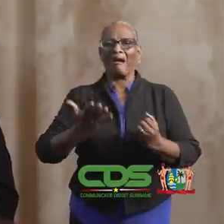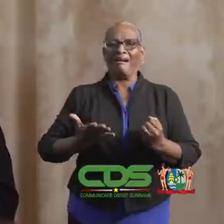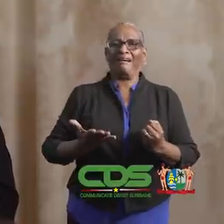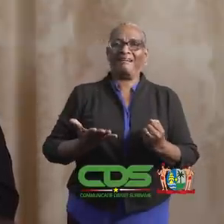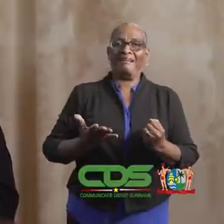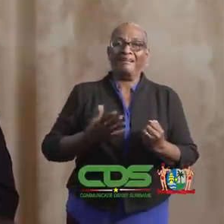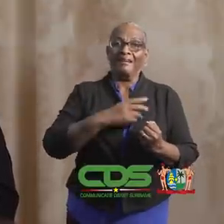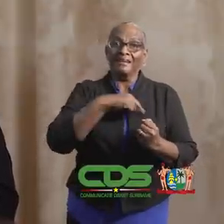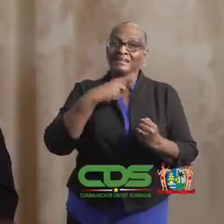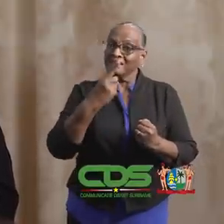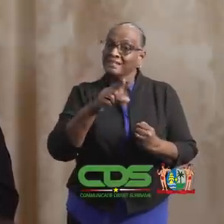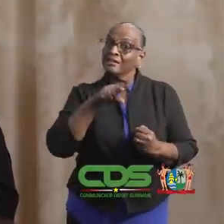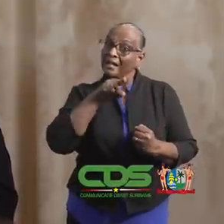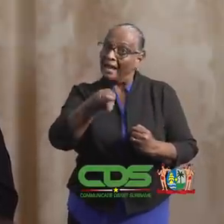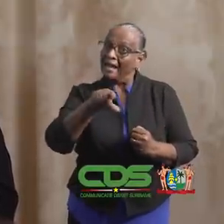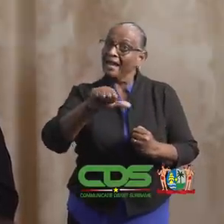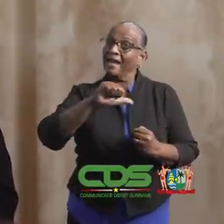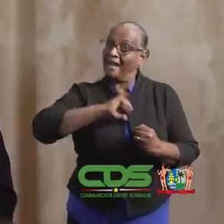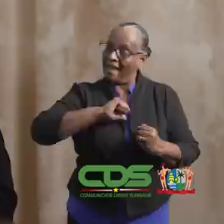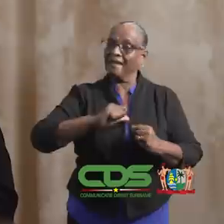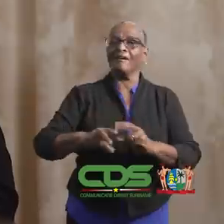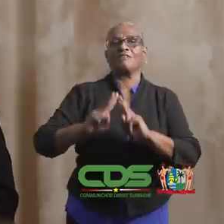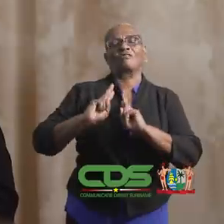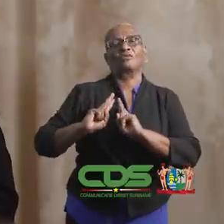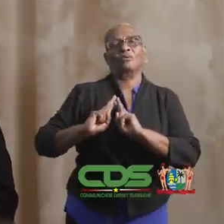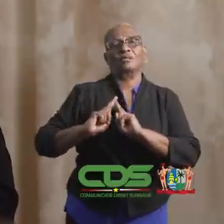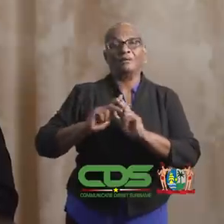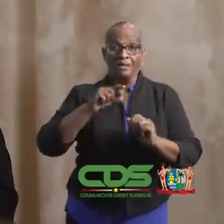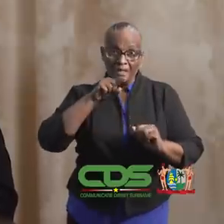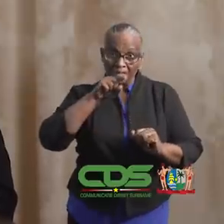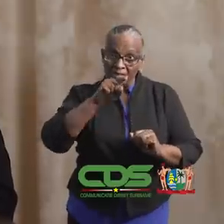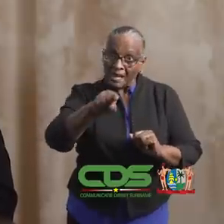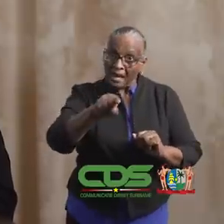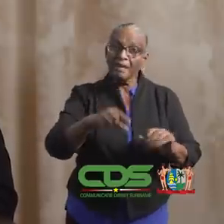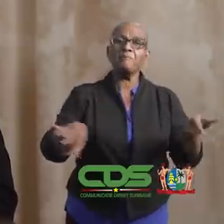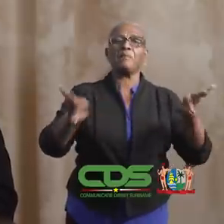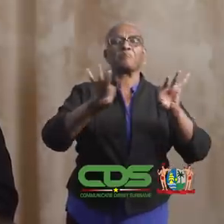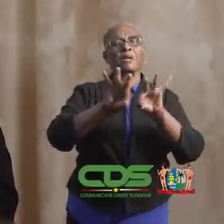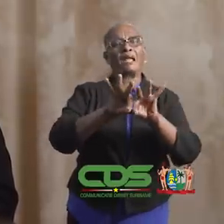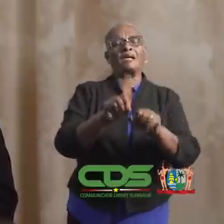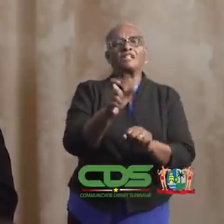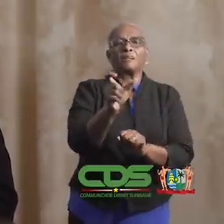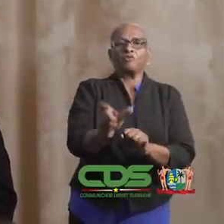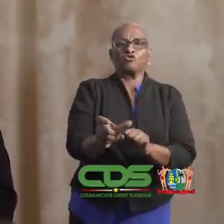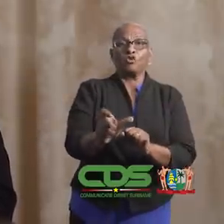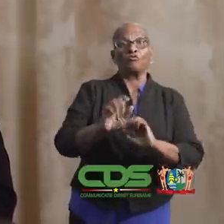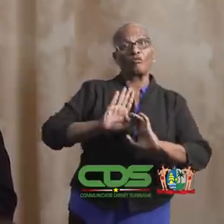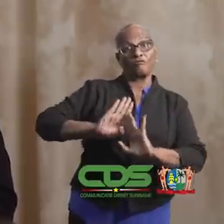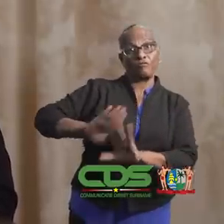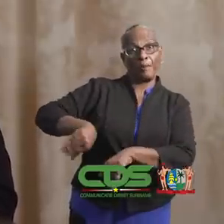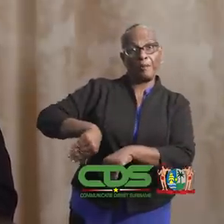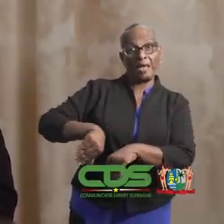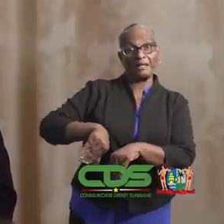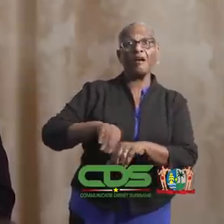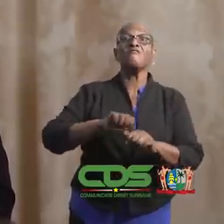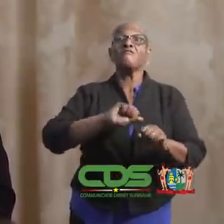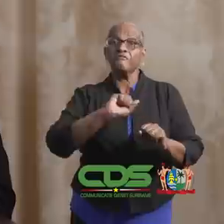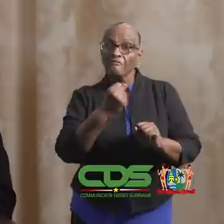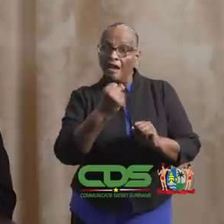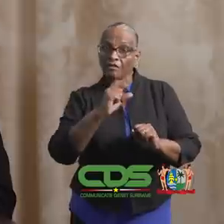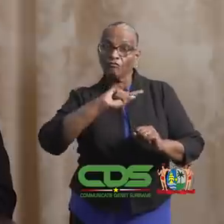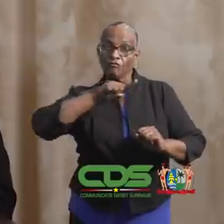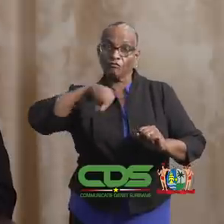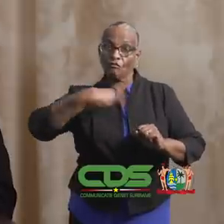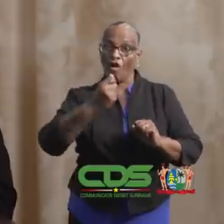u hierbij op uw eigen verantwoordelijkheid. U bent de allerbelangrijkste factor voor het vermijden van een eventuele volgende